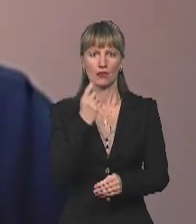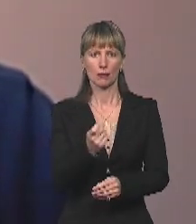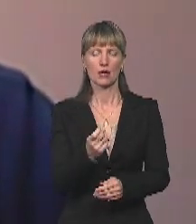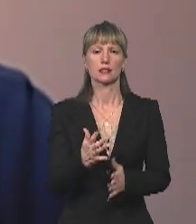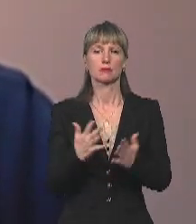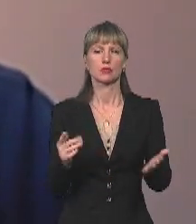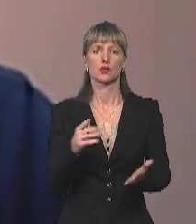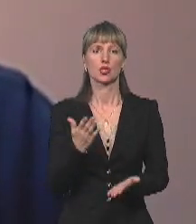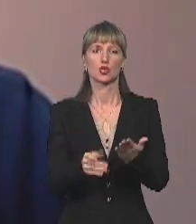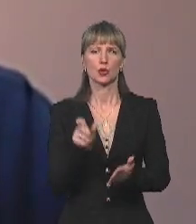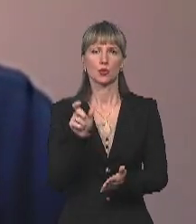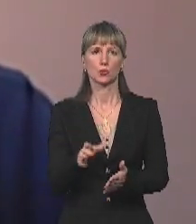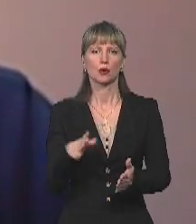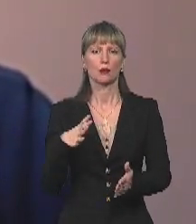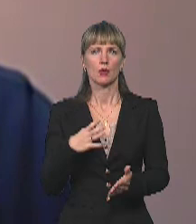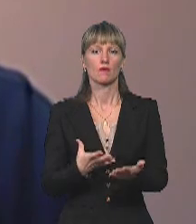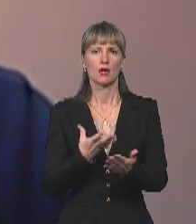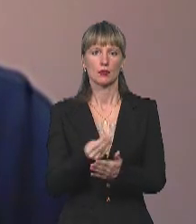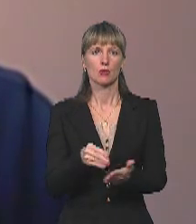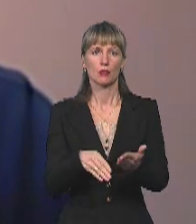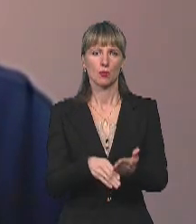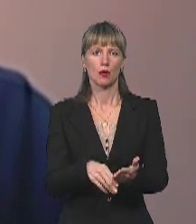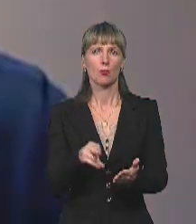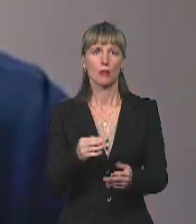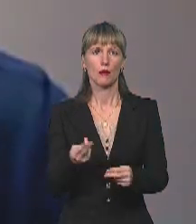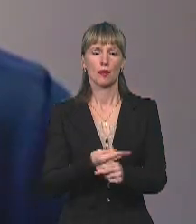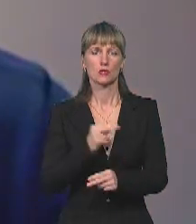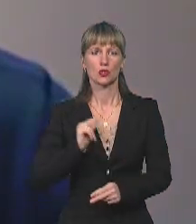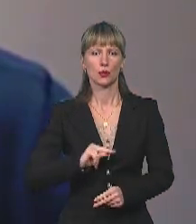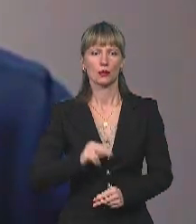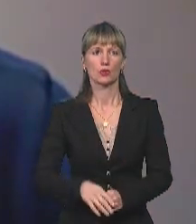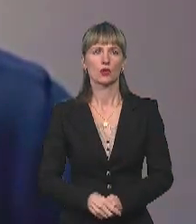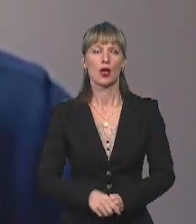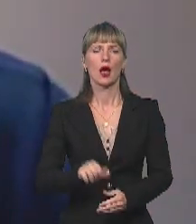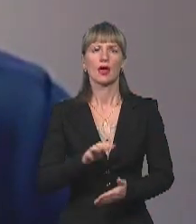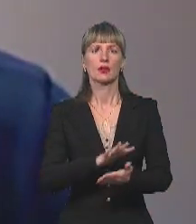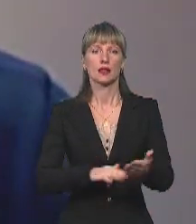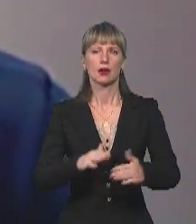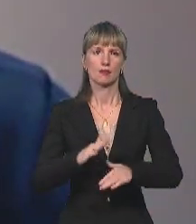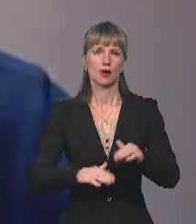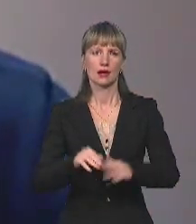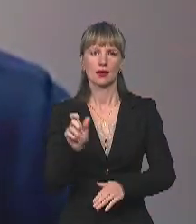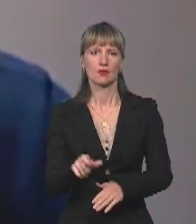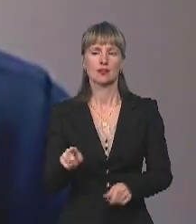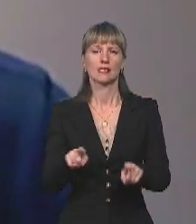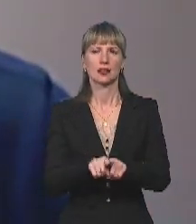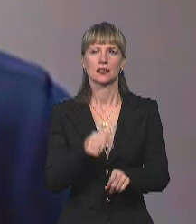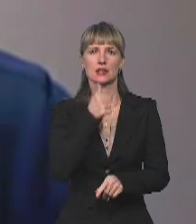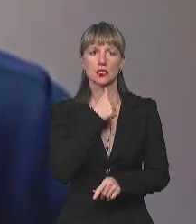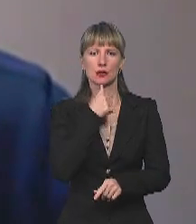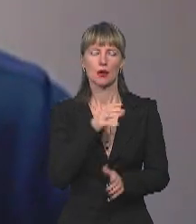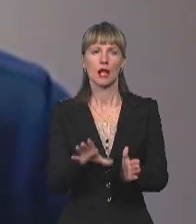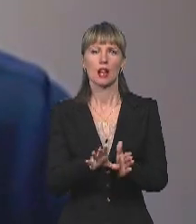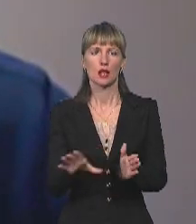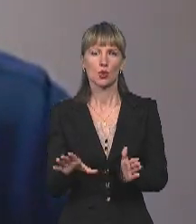Більше того, якщо людині буде нарахована і виплачена допомога по безробіттю. А далі вже фахівці теж засобами